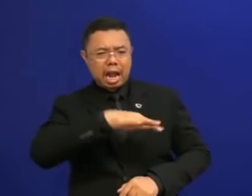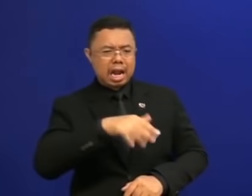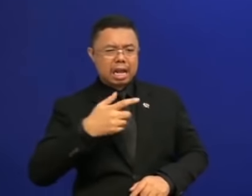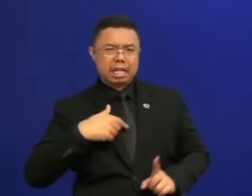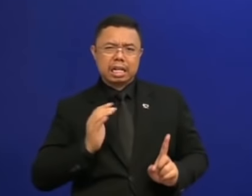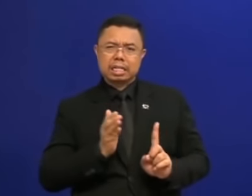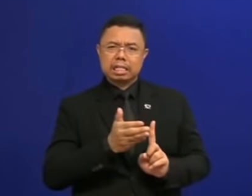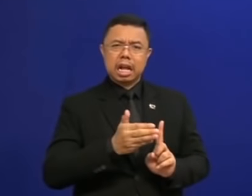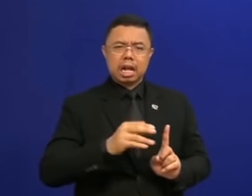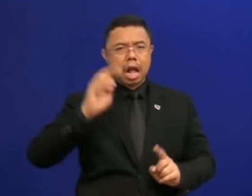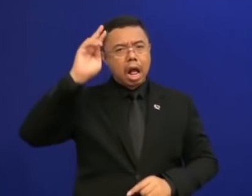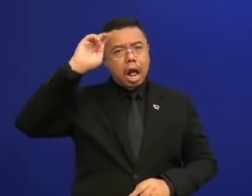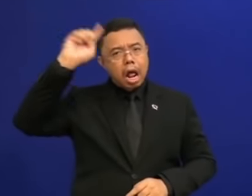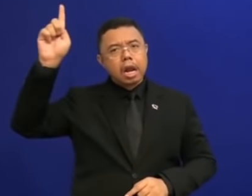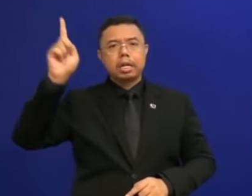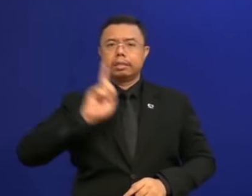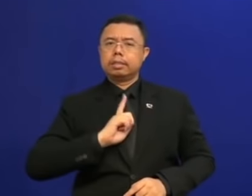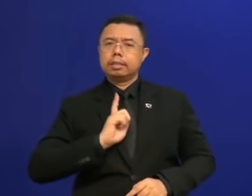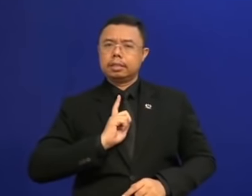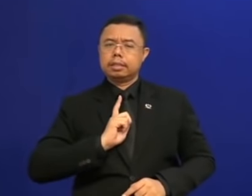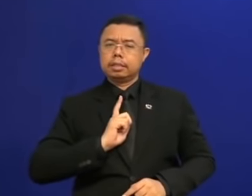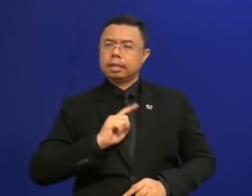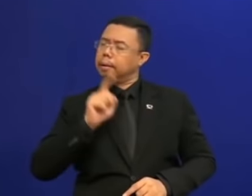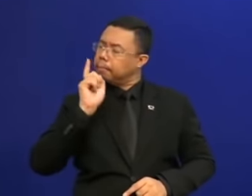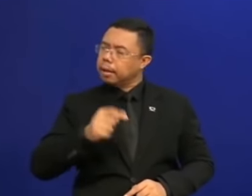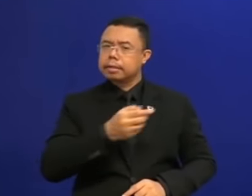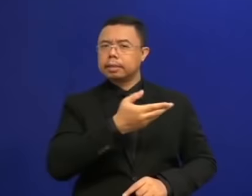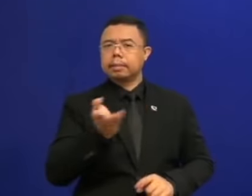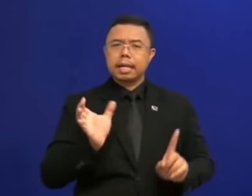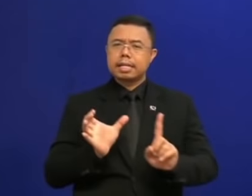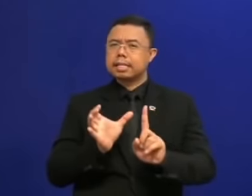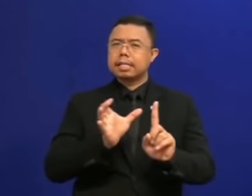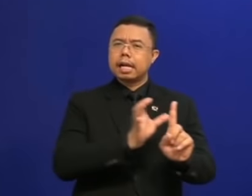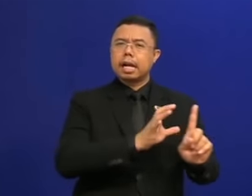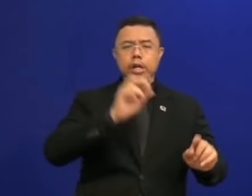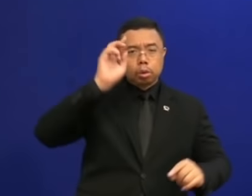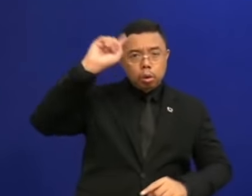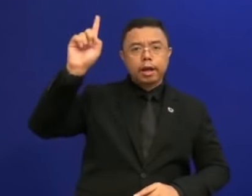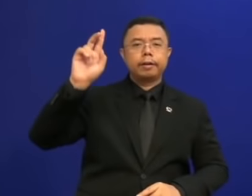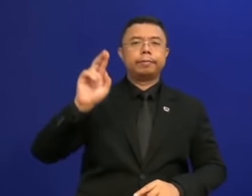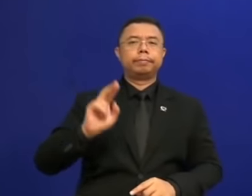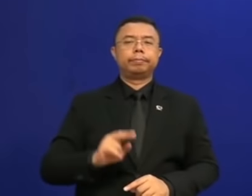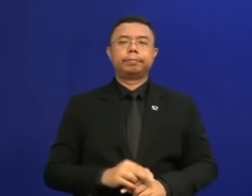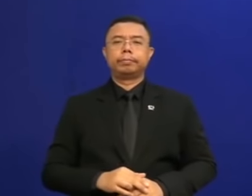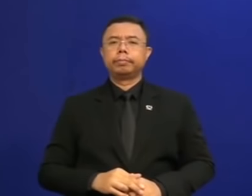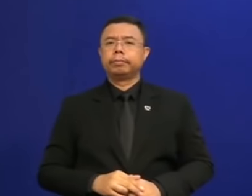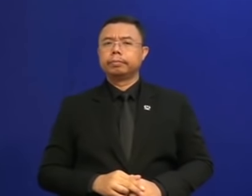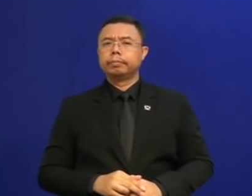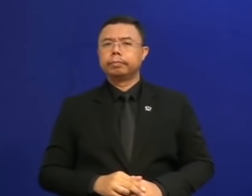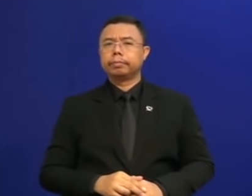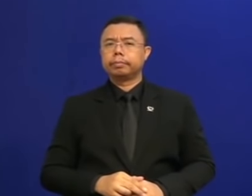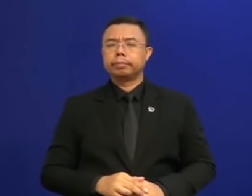akan dijaga oleh Allah. Pasti mereka dijagai Tuhan.